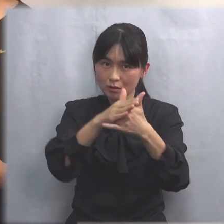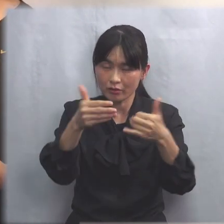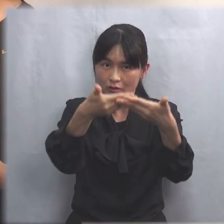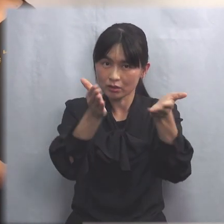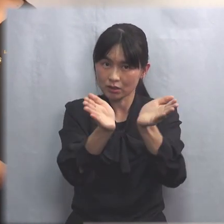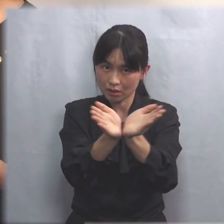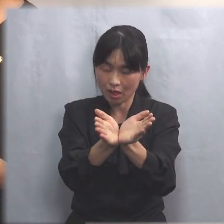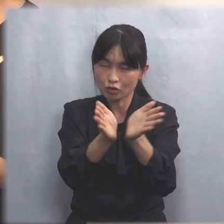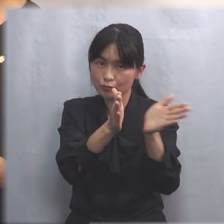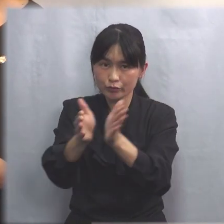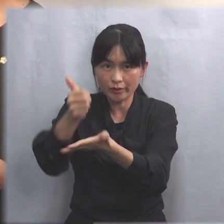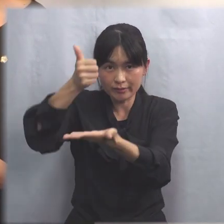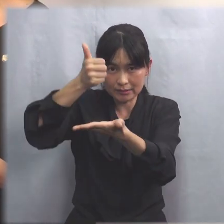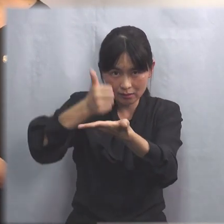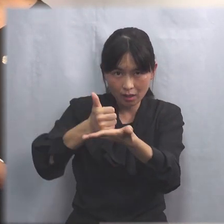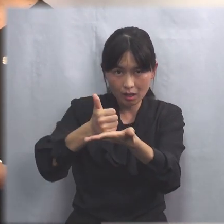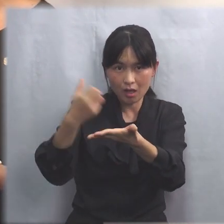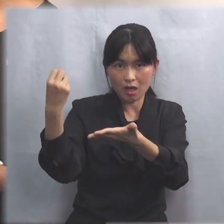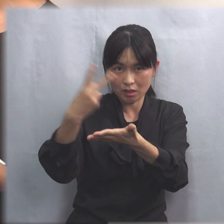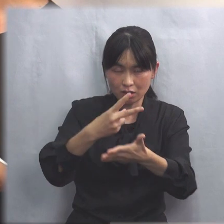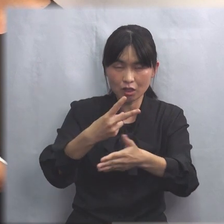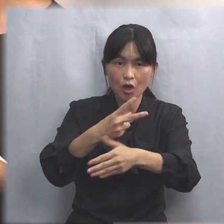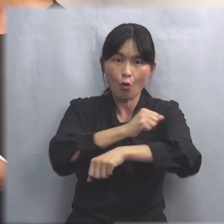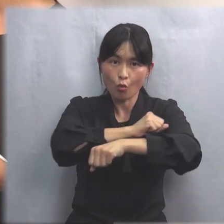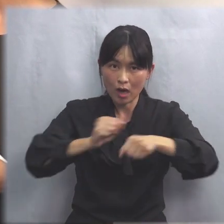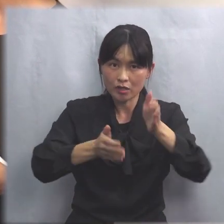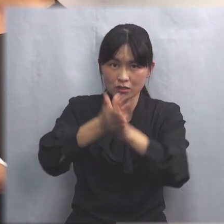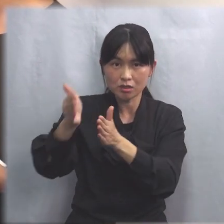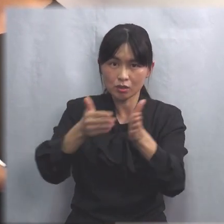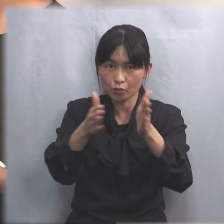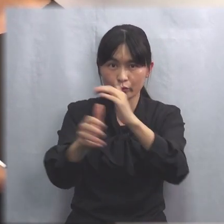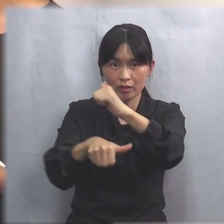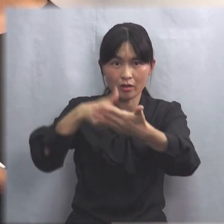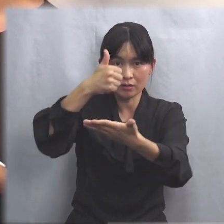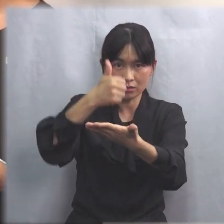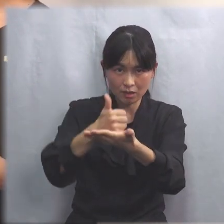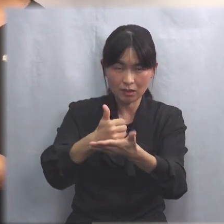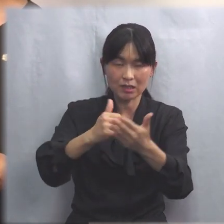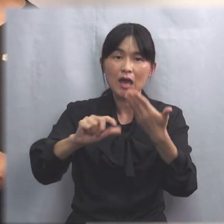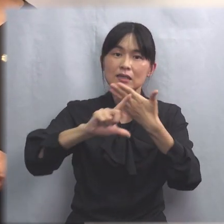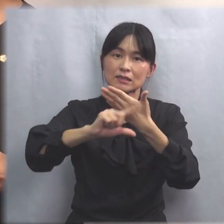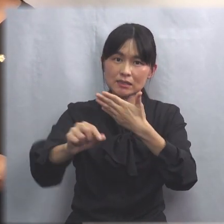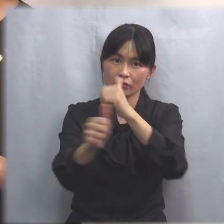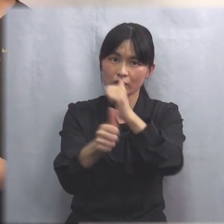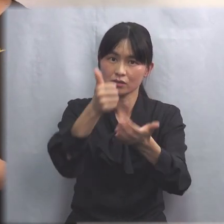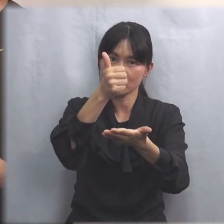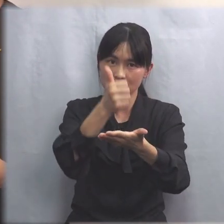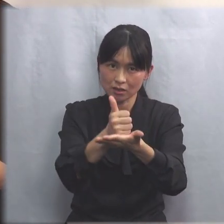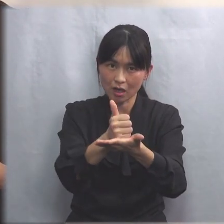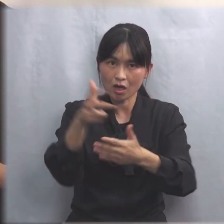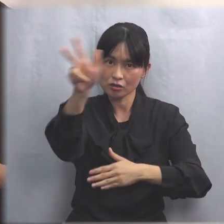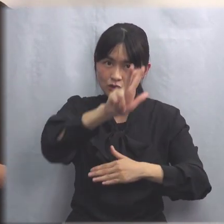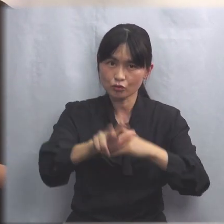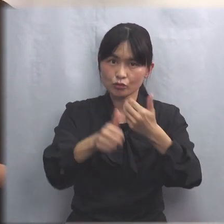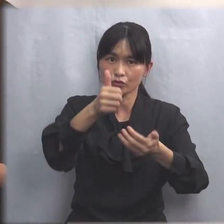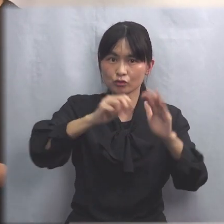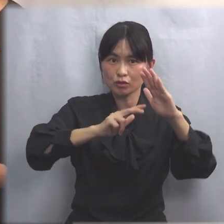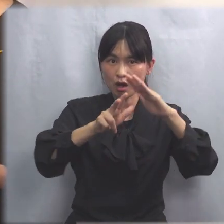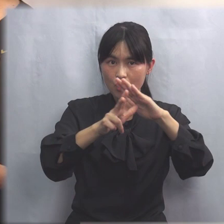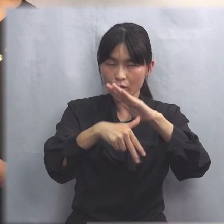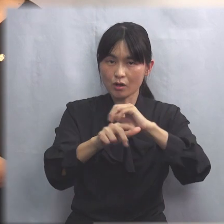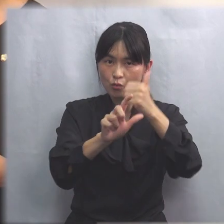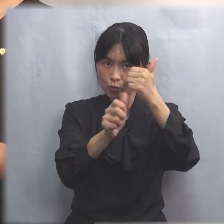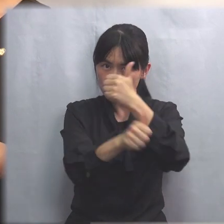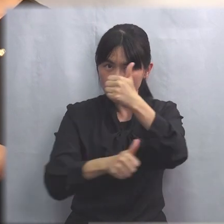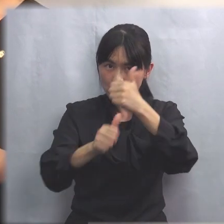청년정의당 창당준비위원장, 그리고 광역시도당 위원장, 지역위원장, 전국위원, 중앙당 및 광역시도당의 대의원